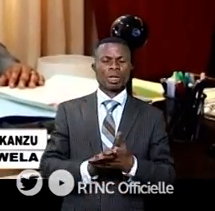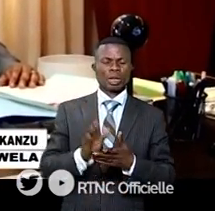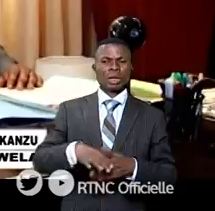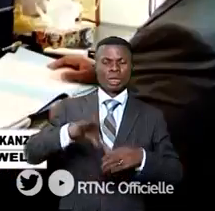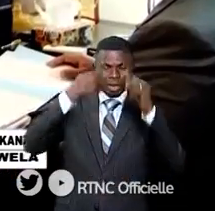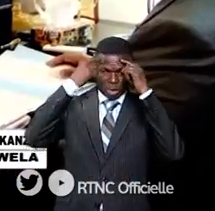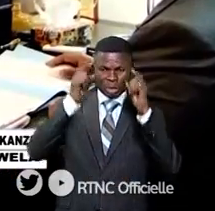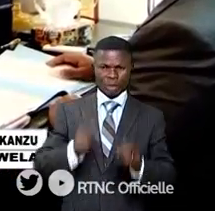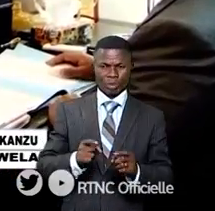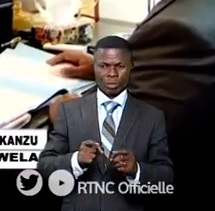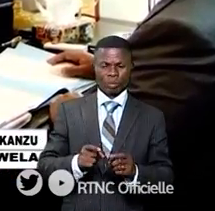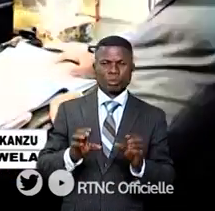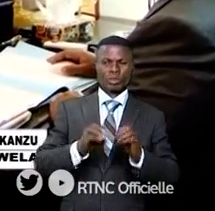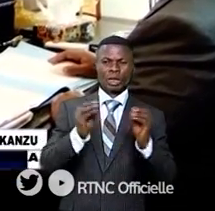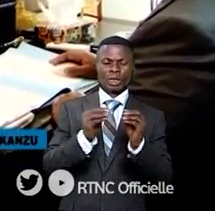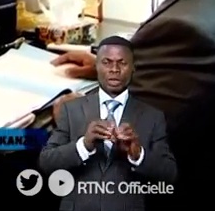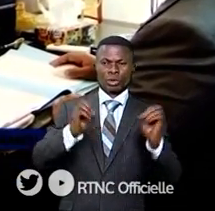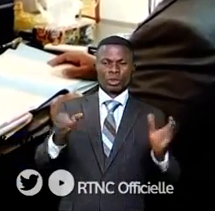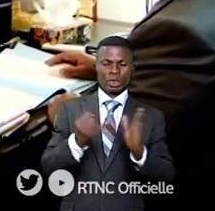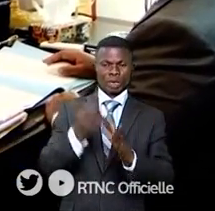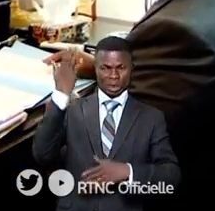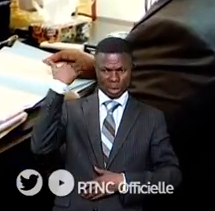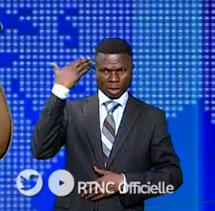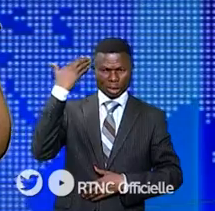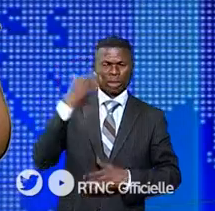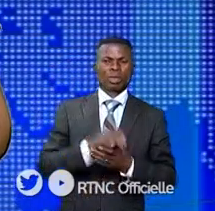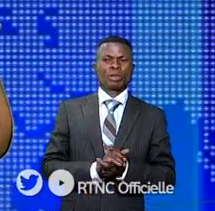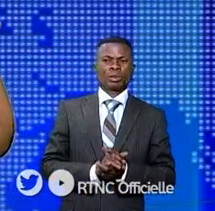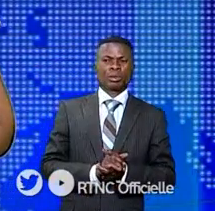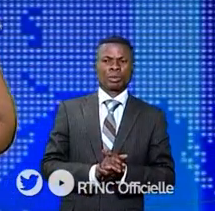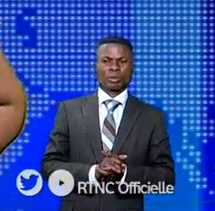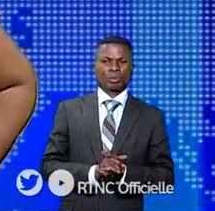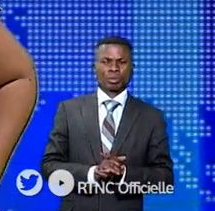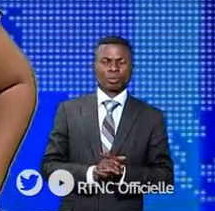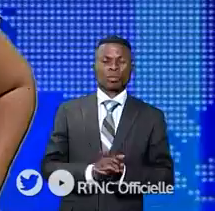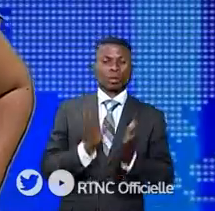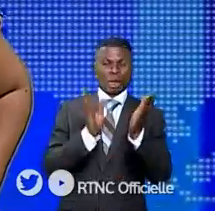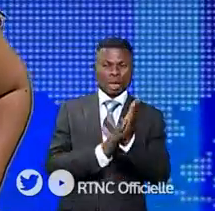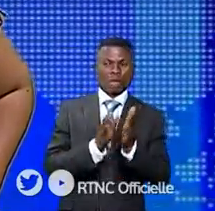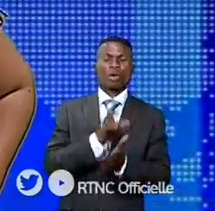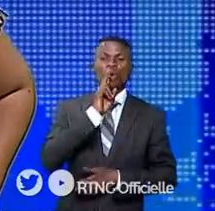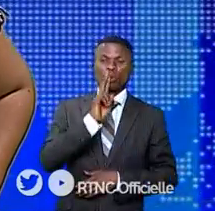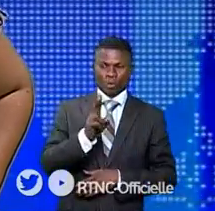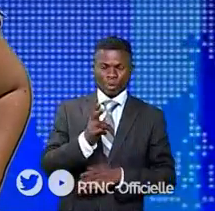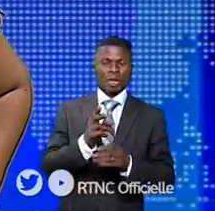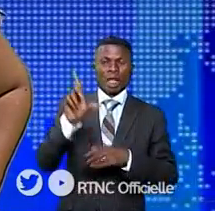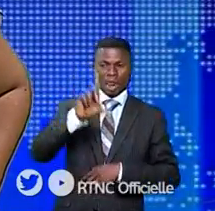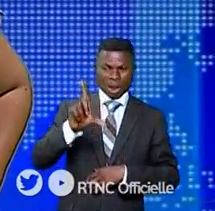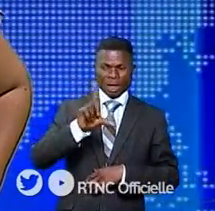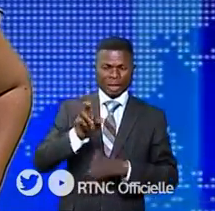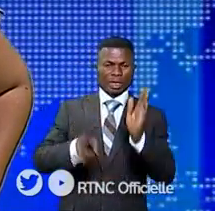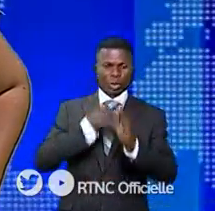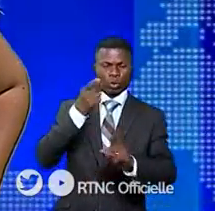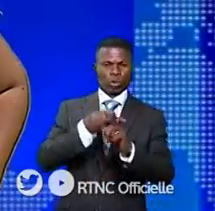des décisions de la 51e réunion hebdomadaire. La rentrée des classes s'est bel et bien pour ce lundi 12